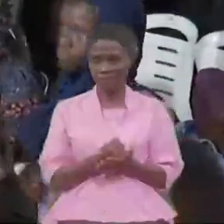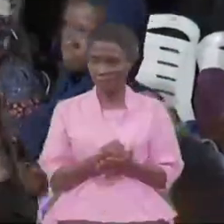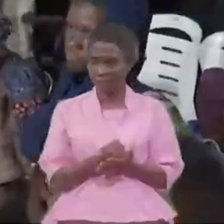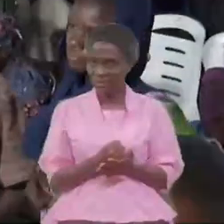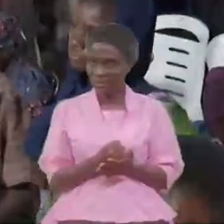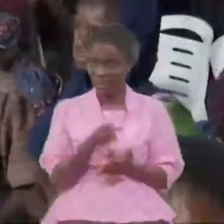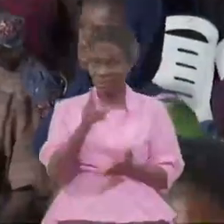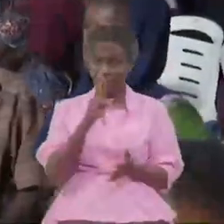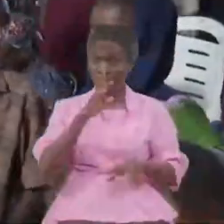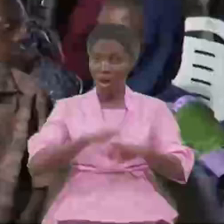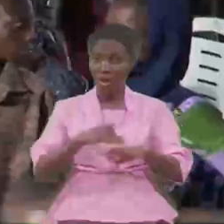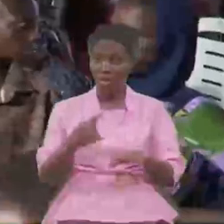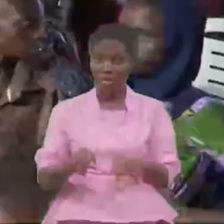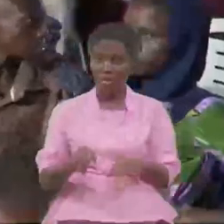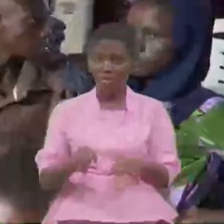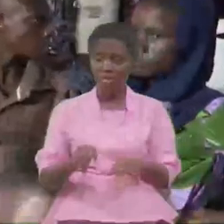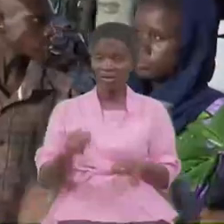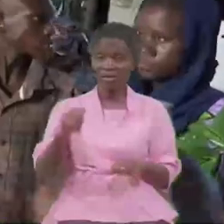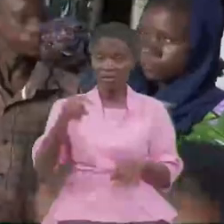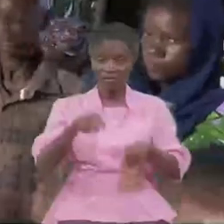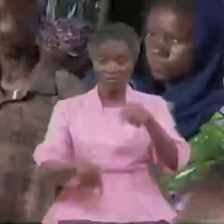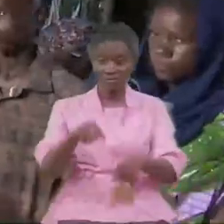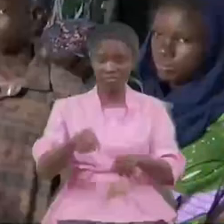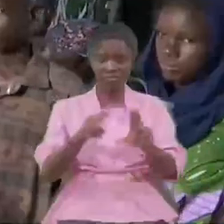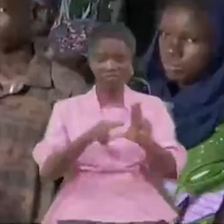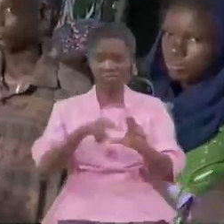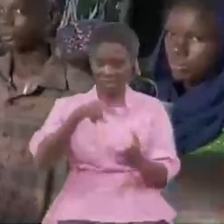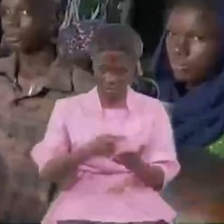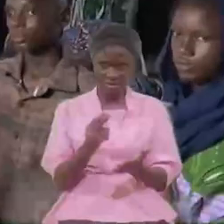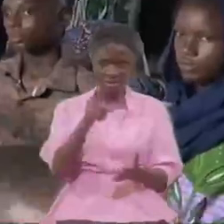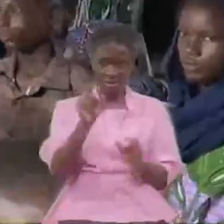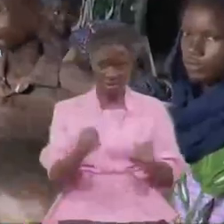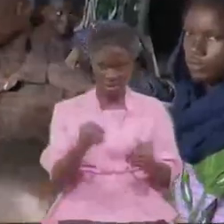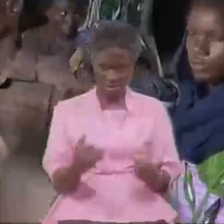Vous êtes dans le fauteuil roulant. Levez-vous maintenant et marchez.